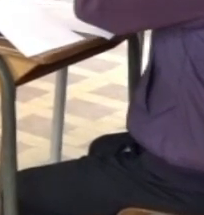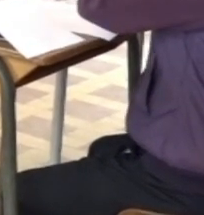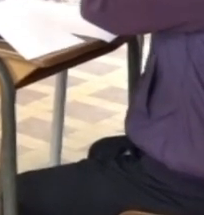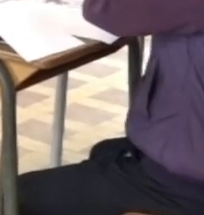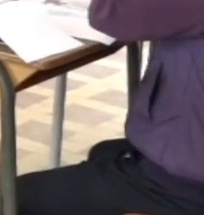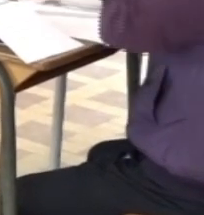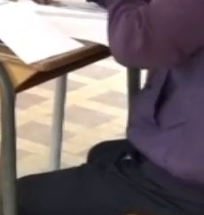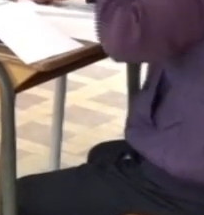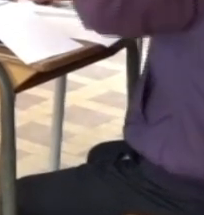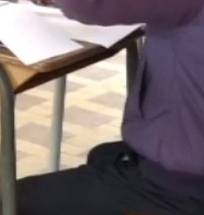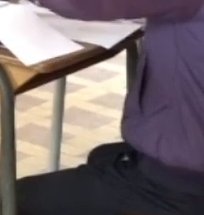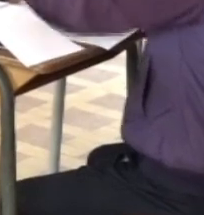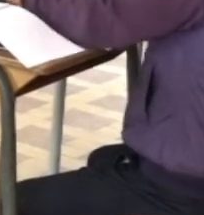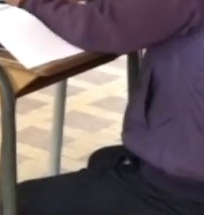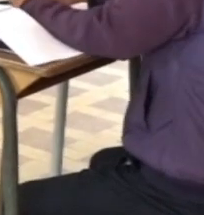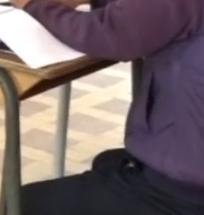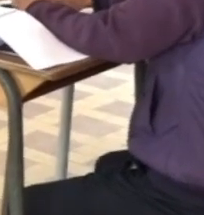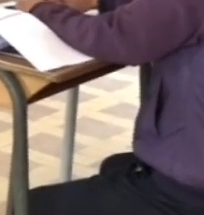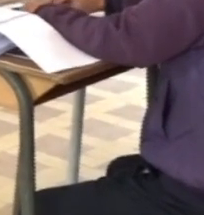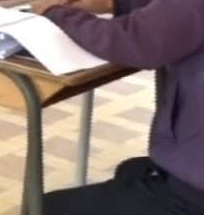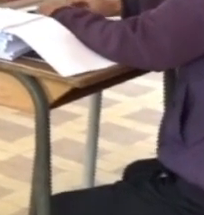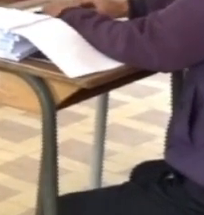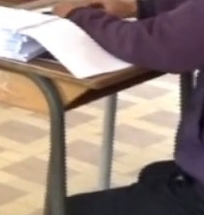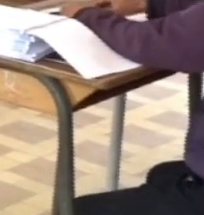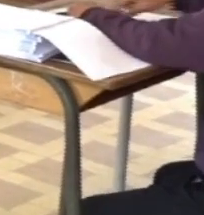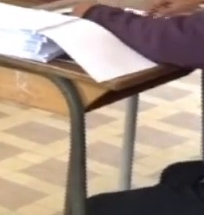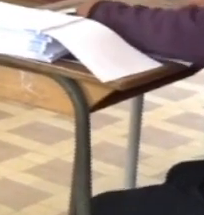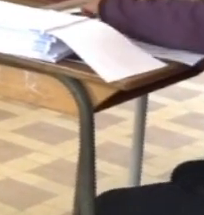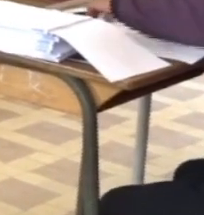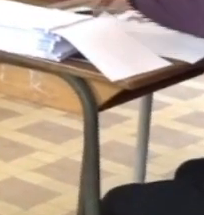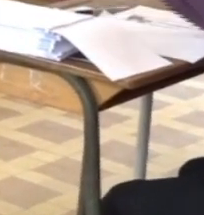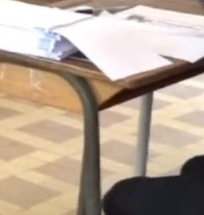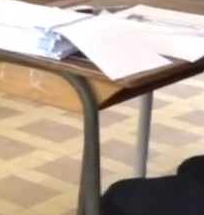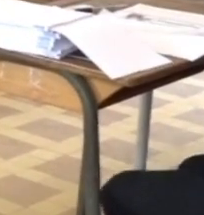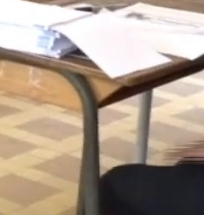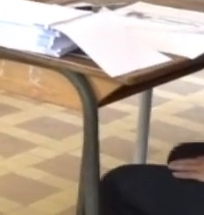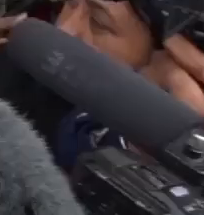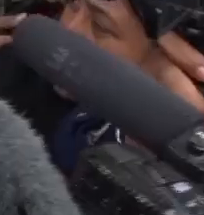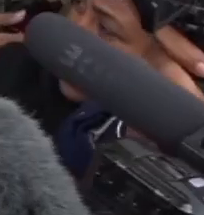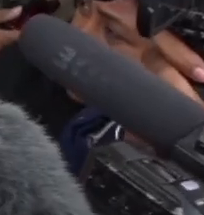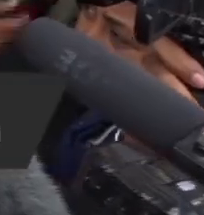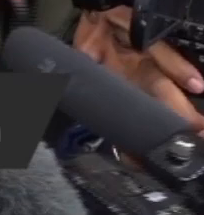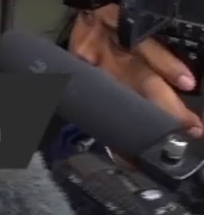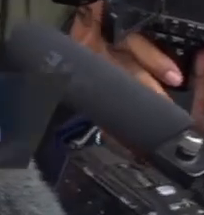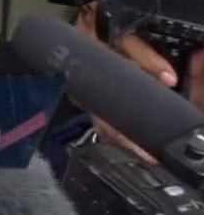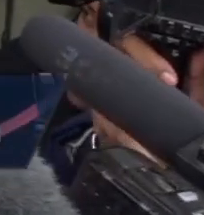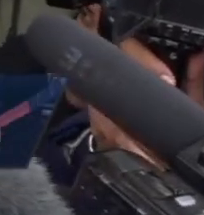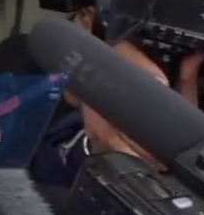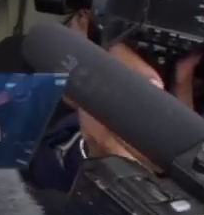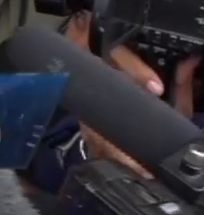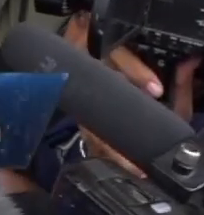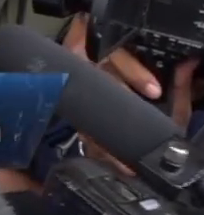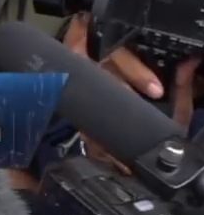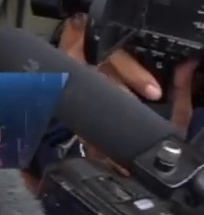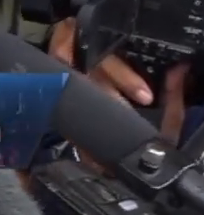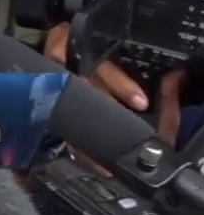papansunan firenein e veren nifulu apetra kitu Madagascar Zava-dehibe ny